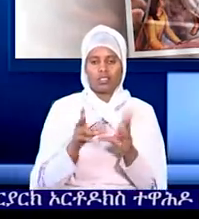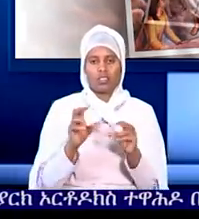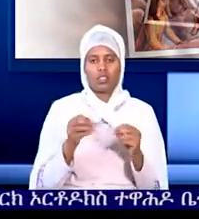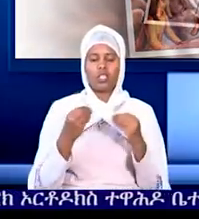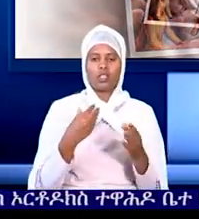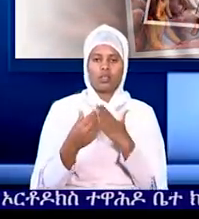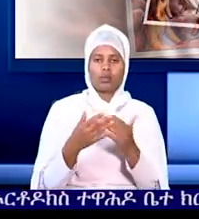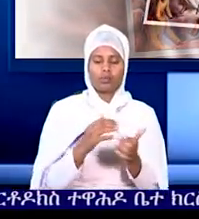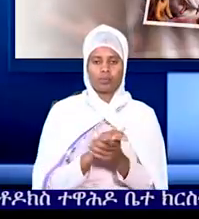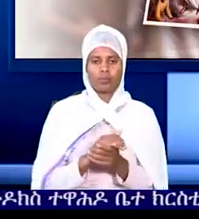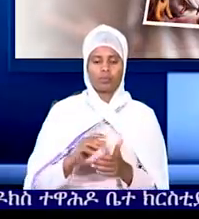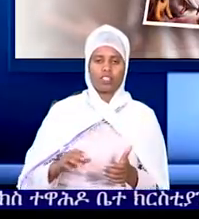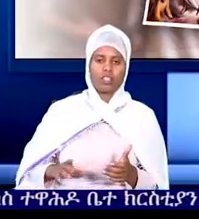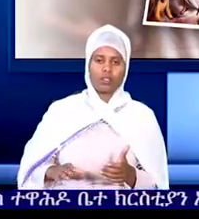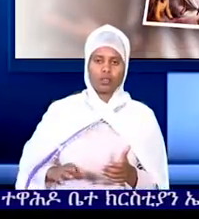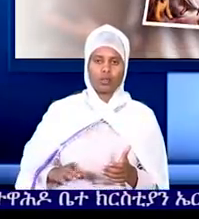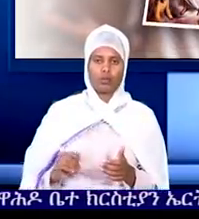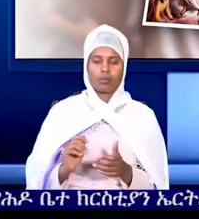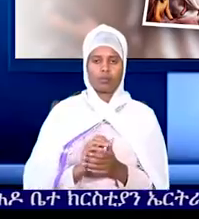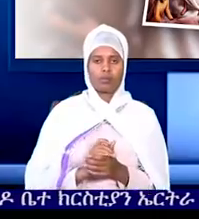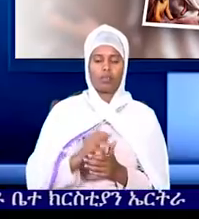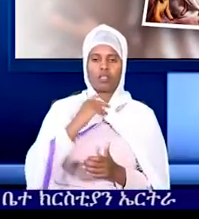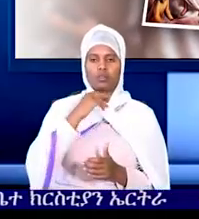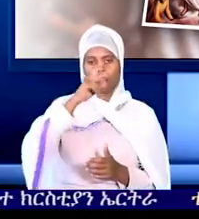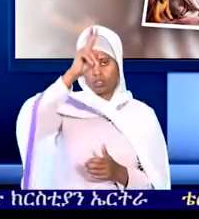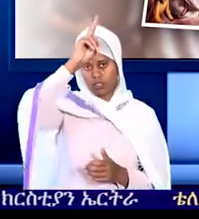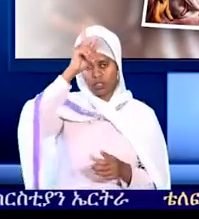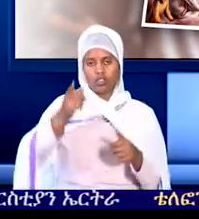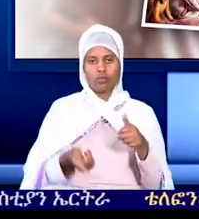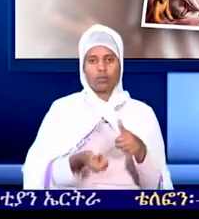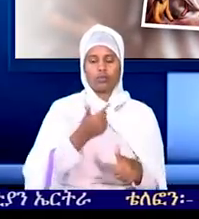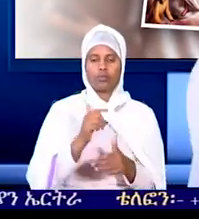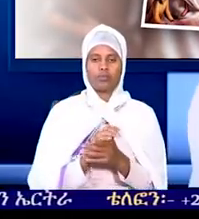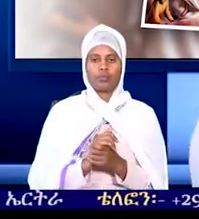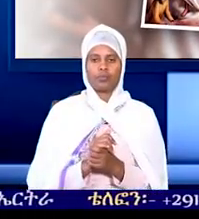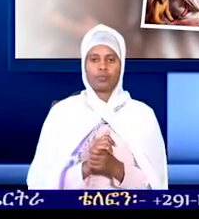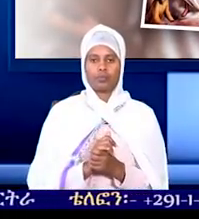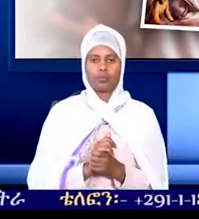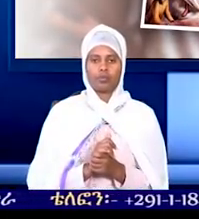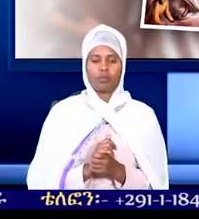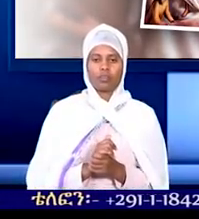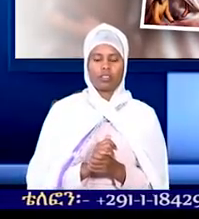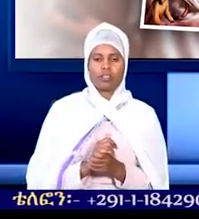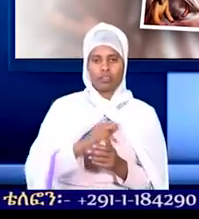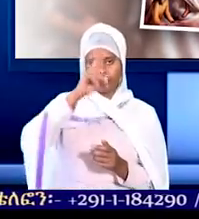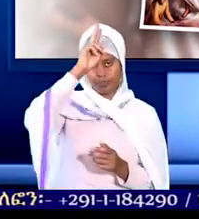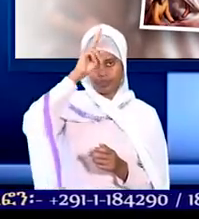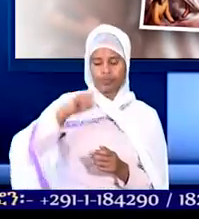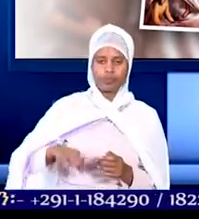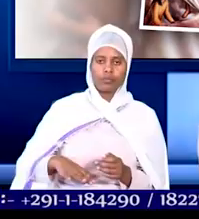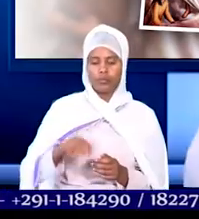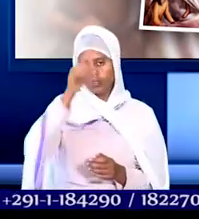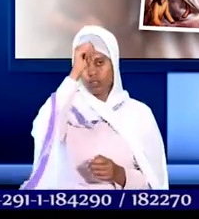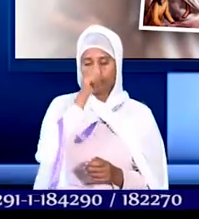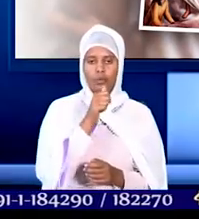تماهرهم كم داي تماهرو ازي اتهم كان تاي كبرو كني اتنا ايديا بلس حسط كجمرو اتنا